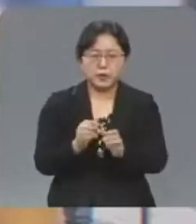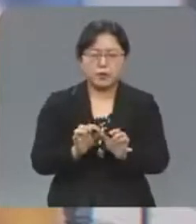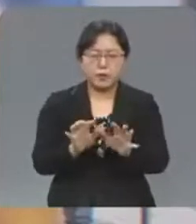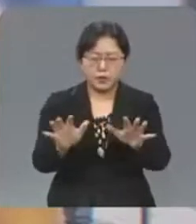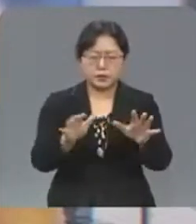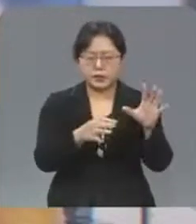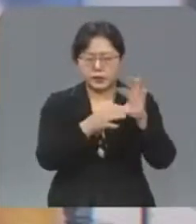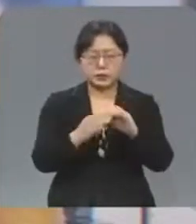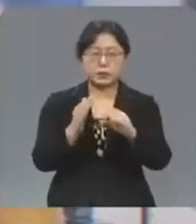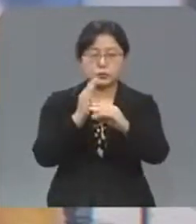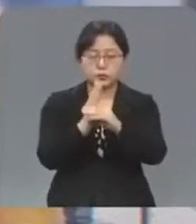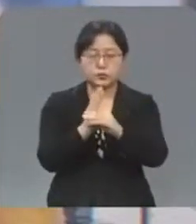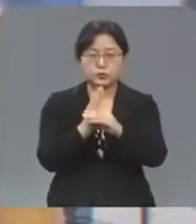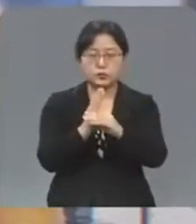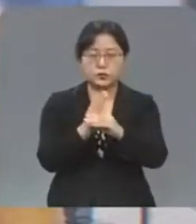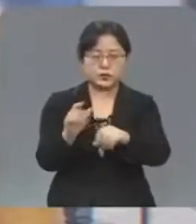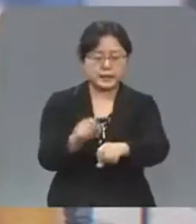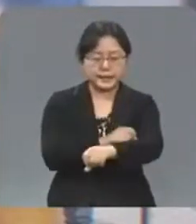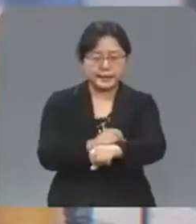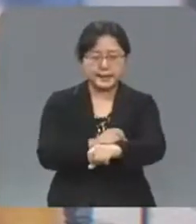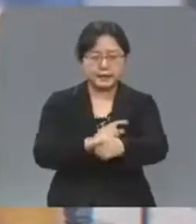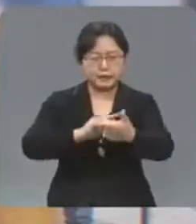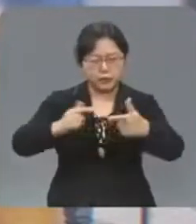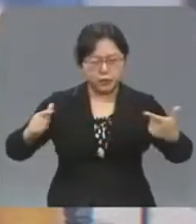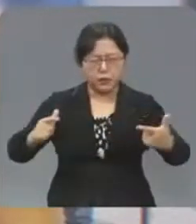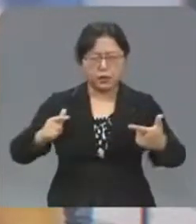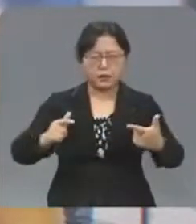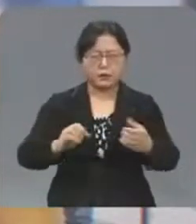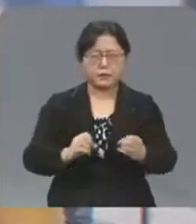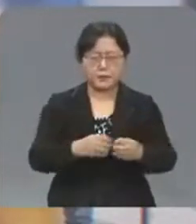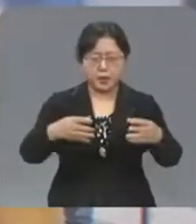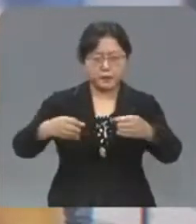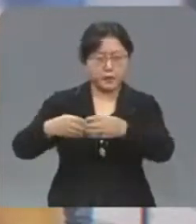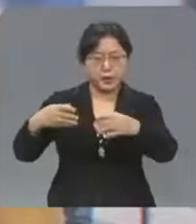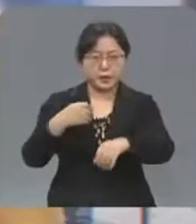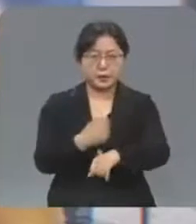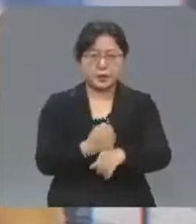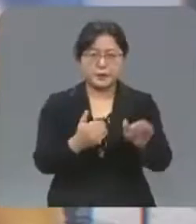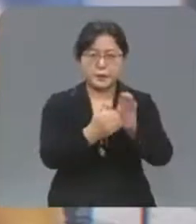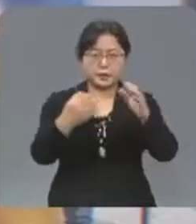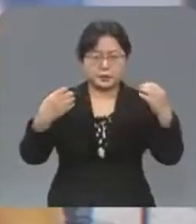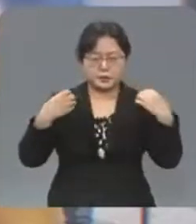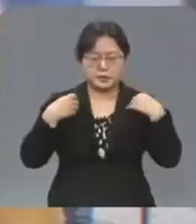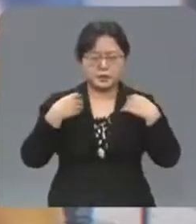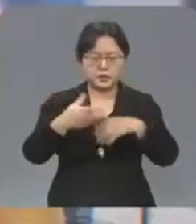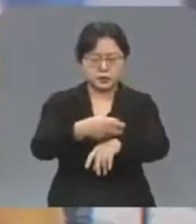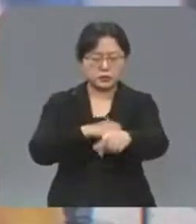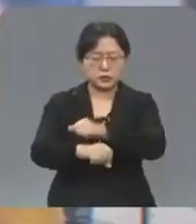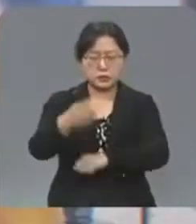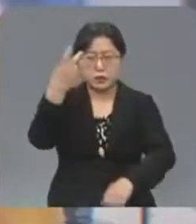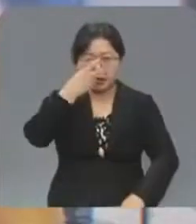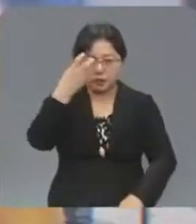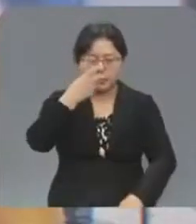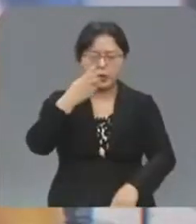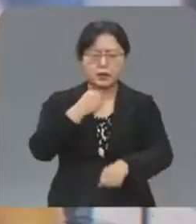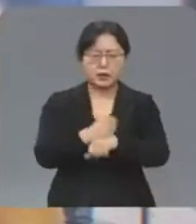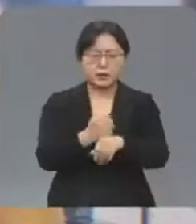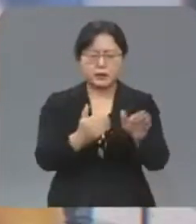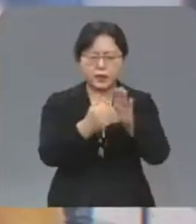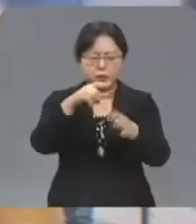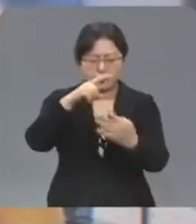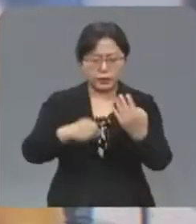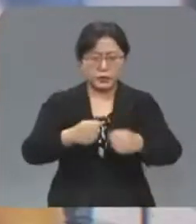확산세는 이어지고 있습니다. 특히 다양한 경로에서 확진자가 나오면서 방역당국은 적극적인 검사 또